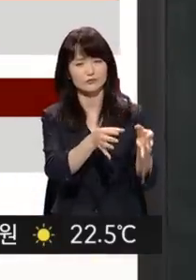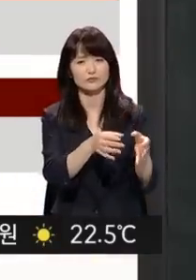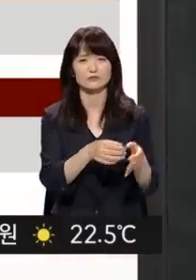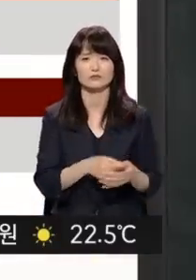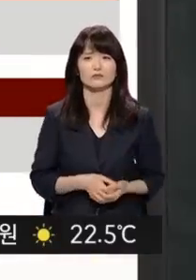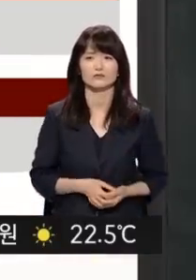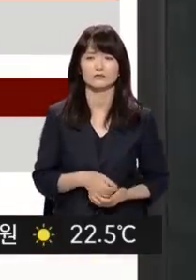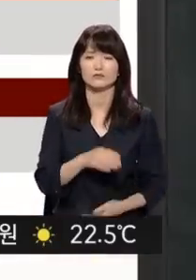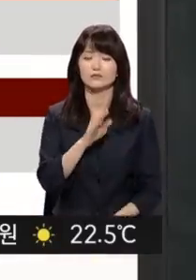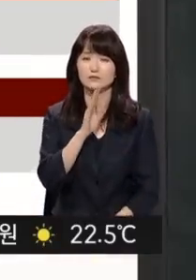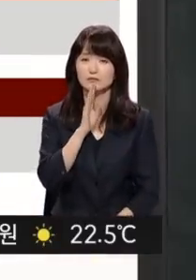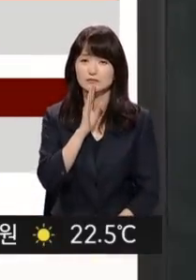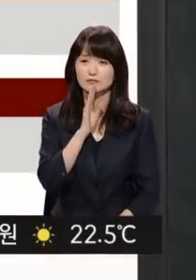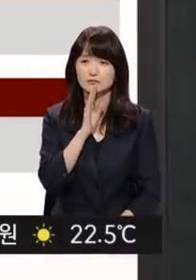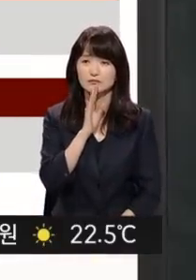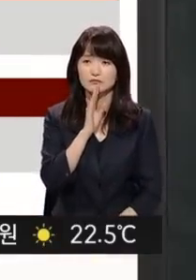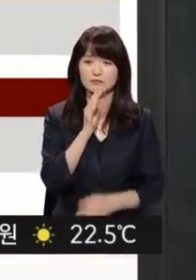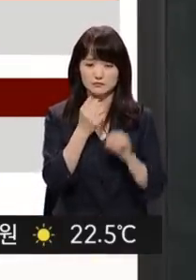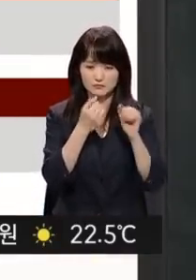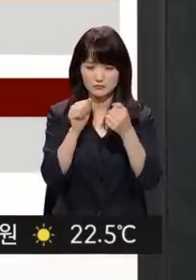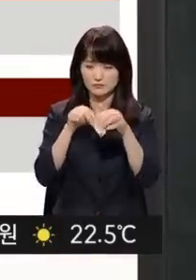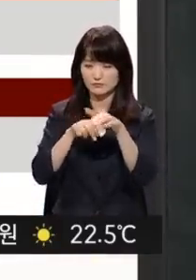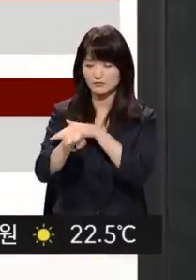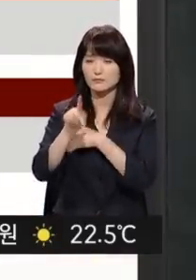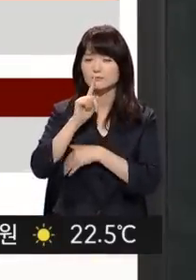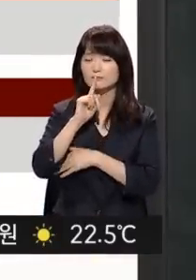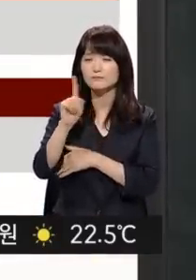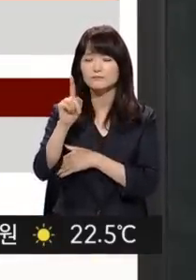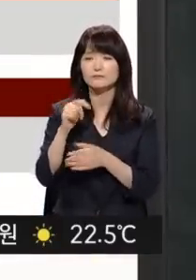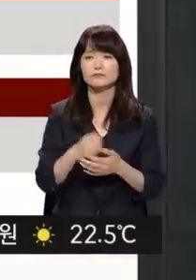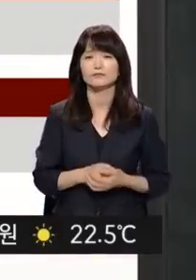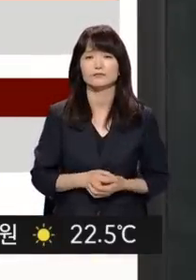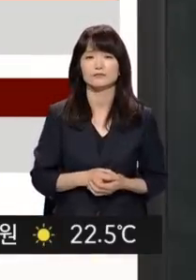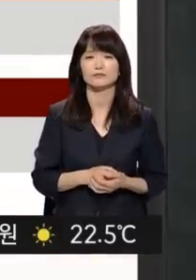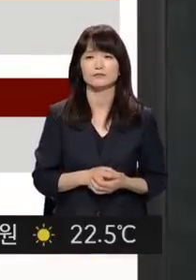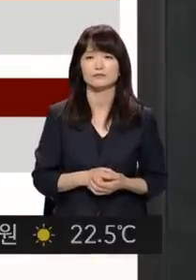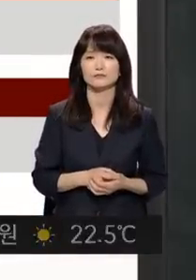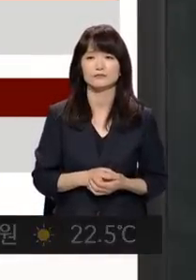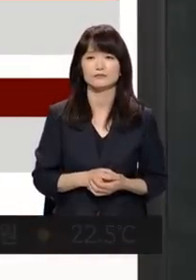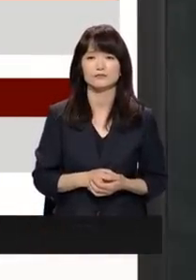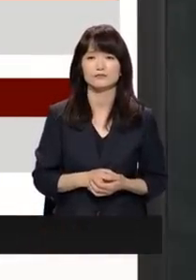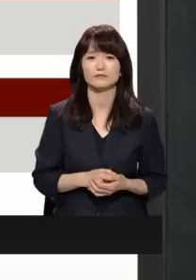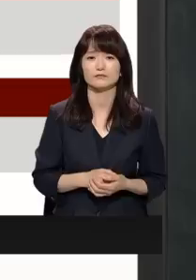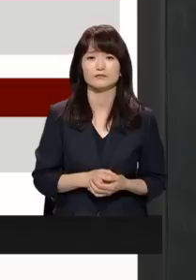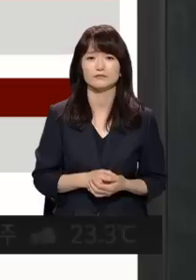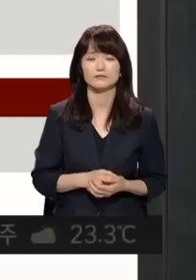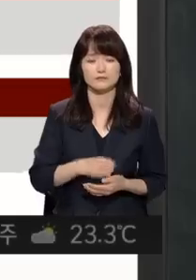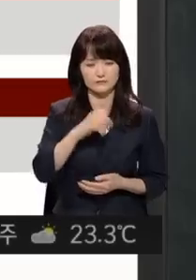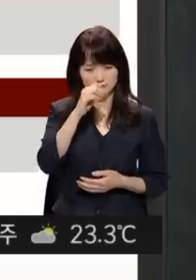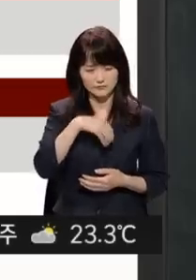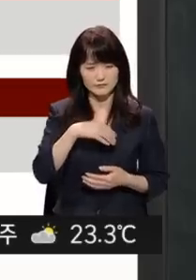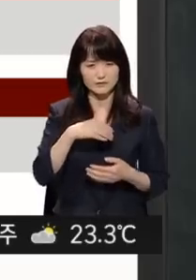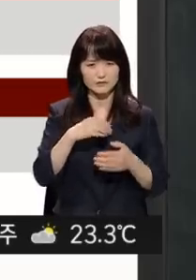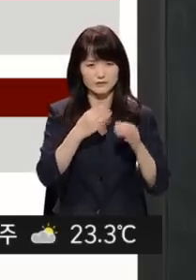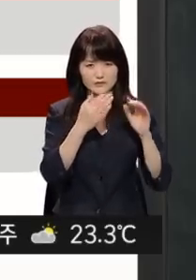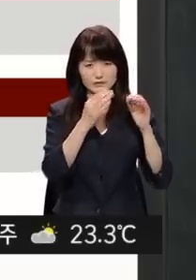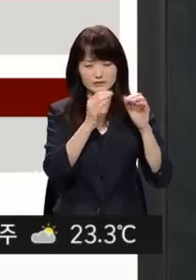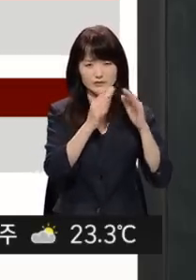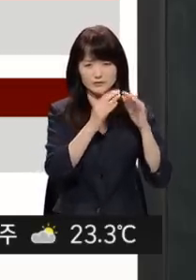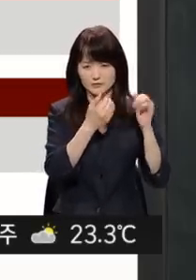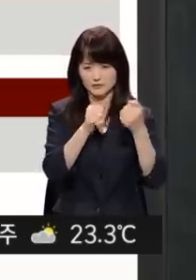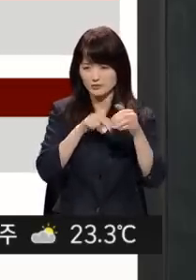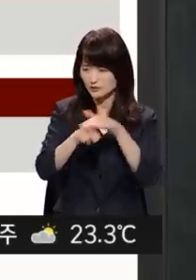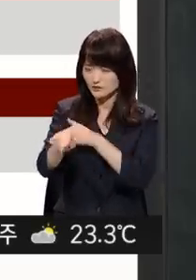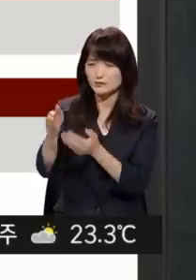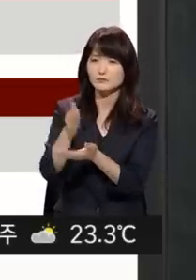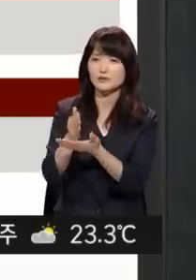하고요 실제로도 가출신고를 한 이유가 학교에서 아니 지금 그냥 가출했다고 하지 마시고 경찰에 갖추신고를